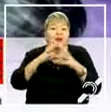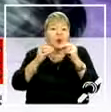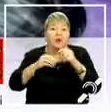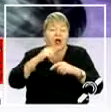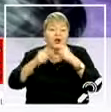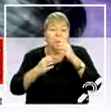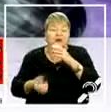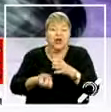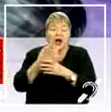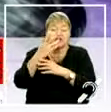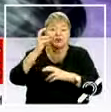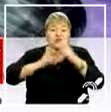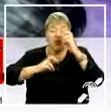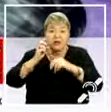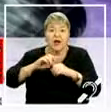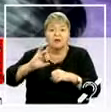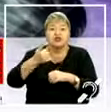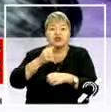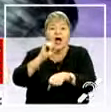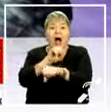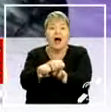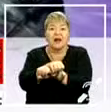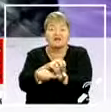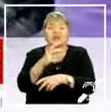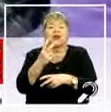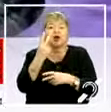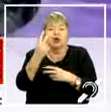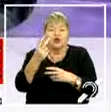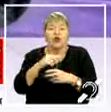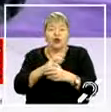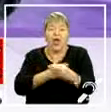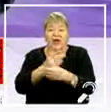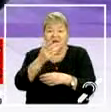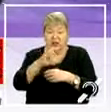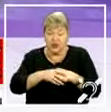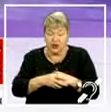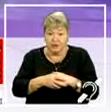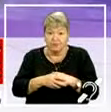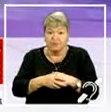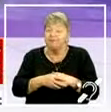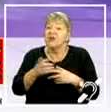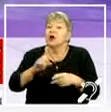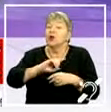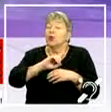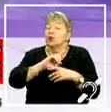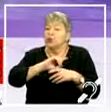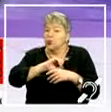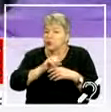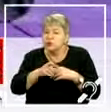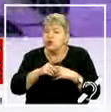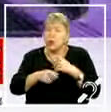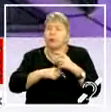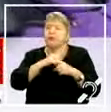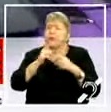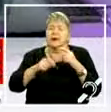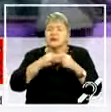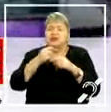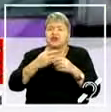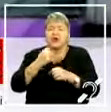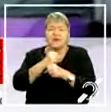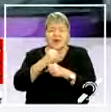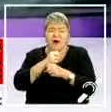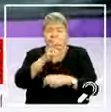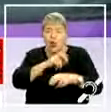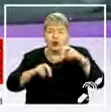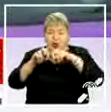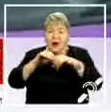și reținerea celor doi, Andrew și Tristan Tate. De altfel, imediat după finalizarea percheziților care au